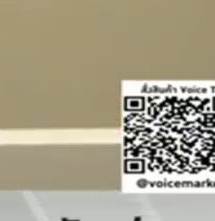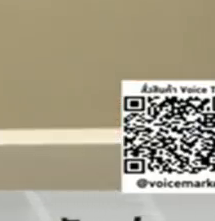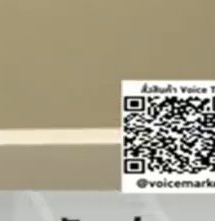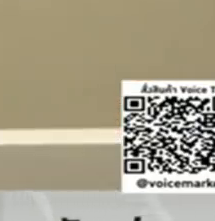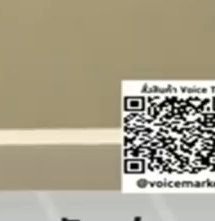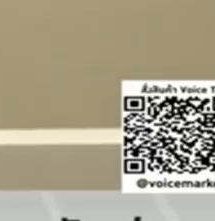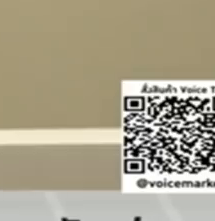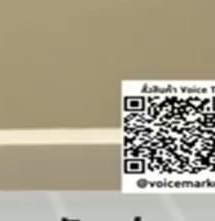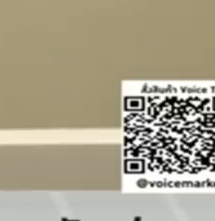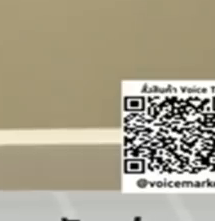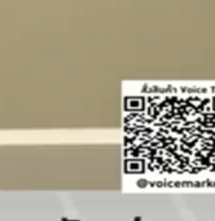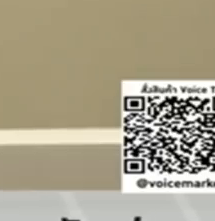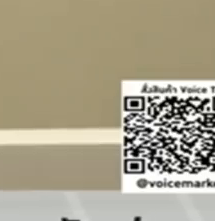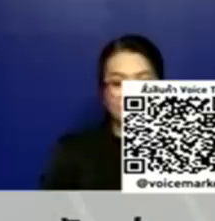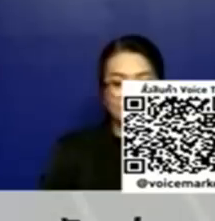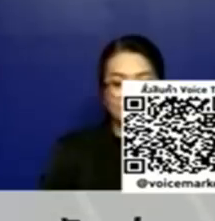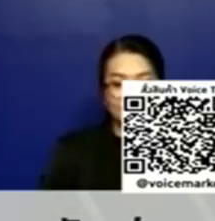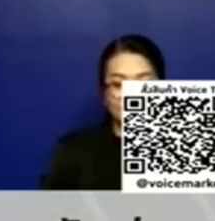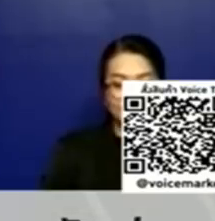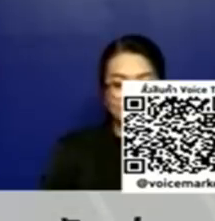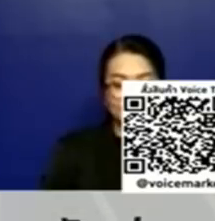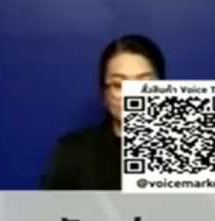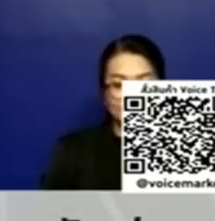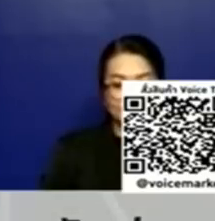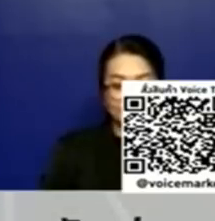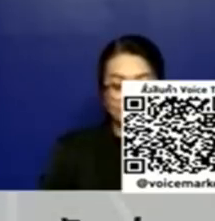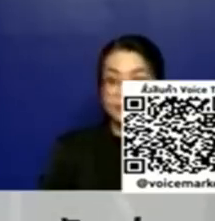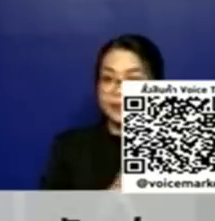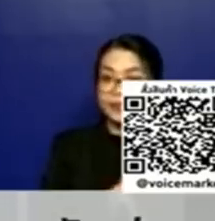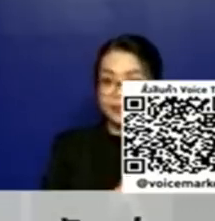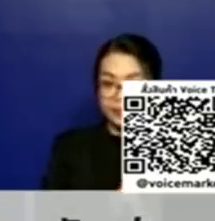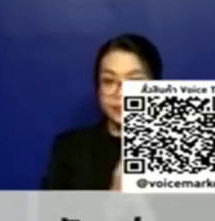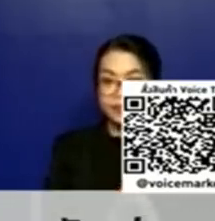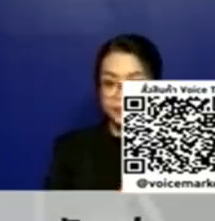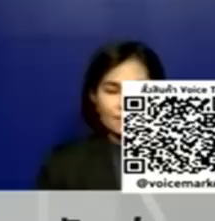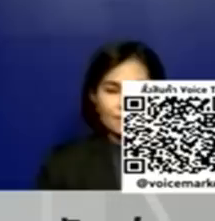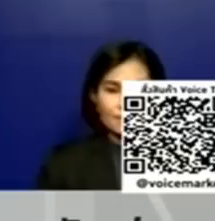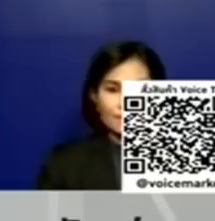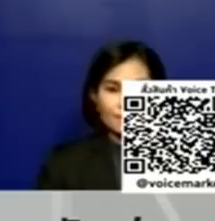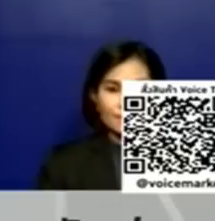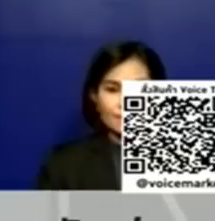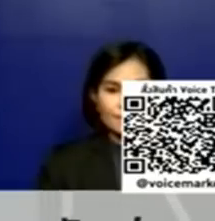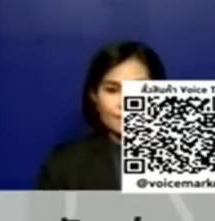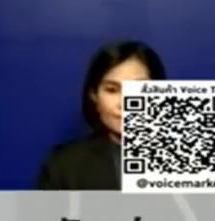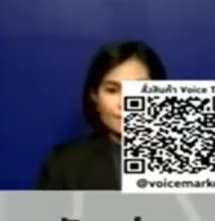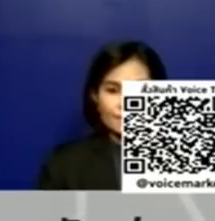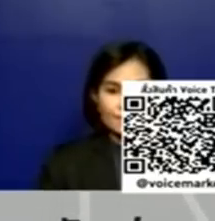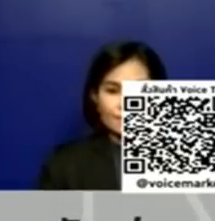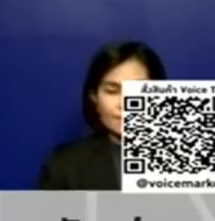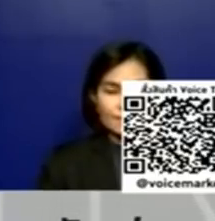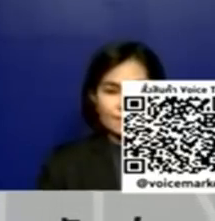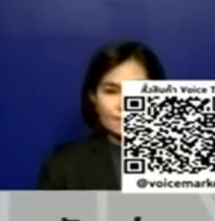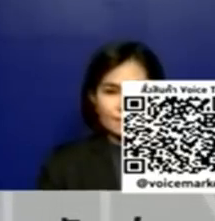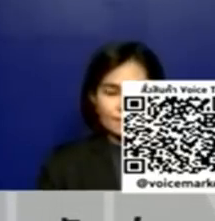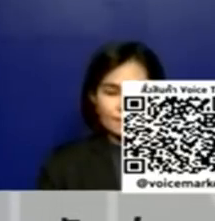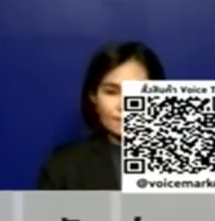ที่น่าจะเป็นโอกาสของรัฐบาลที่จะเคลียร์ปัญหาต่าง ๆ คุณก็ไม่สนใจ ก็ไม่มีมันไม่มีด้วยพี ่ไม่ผ